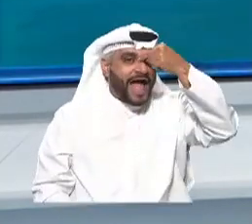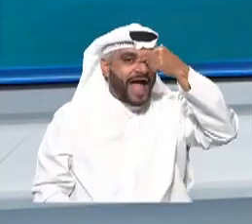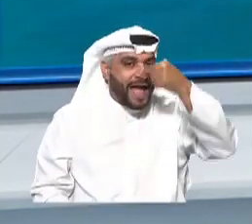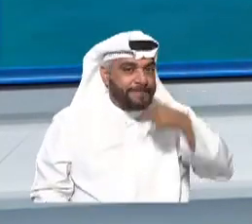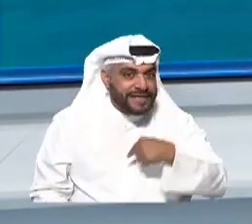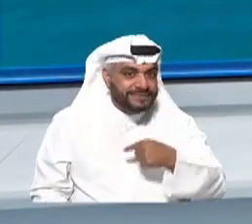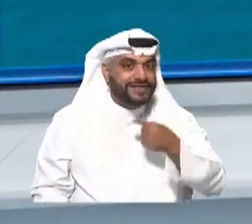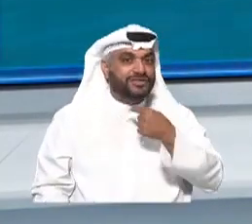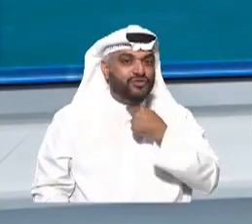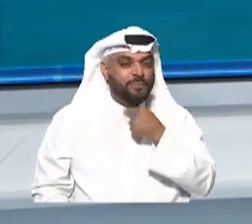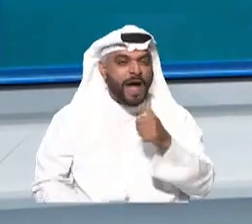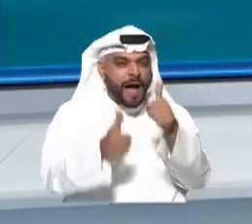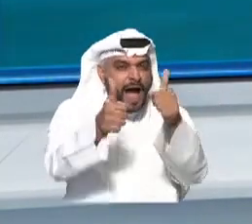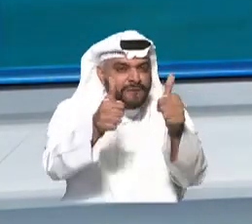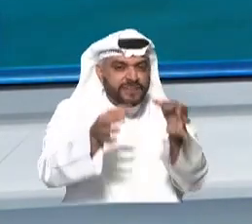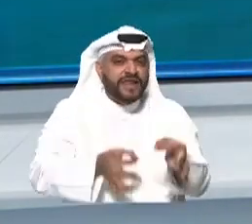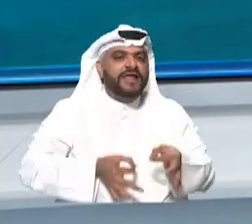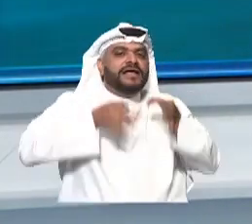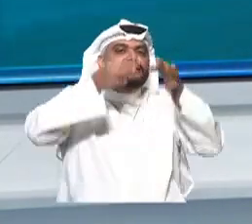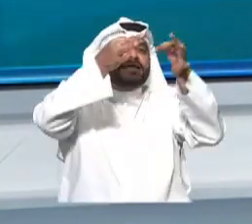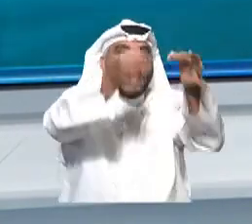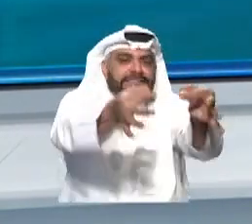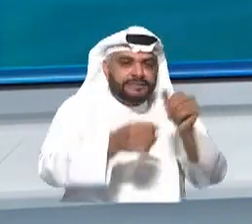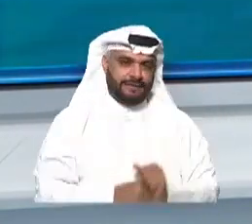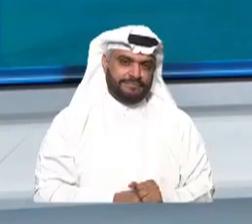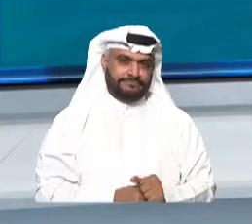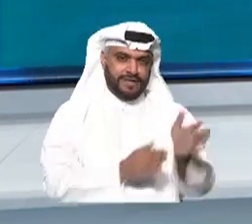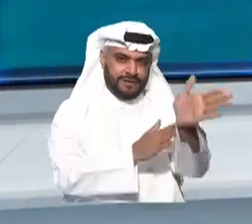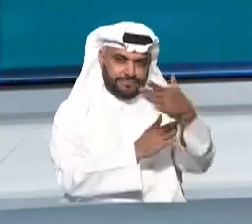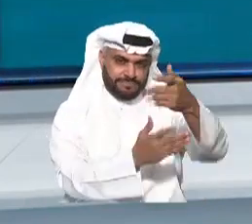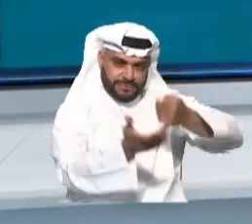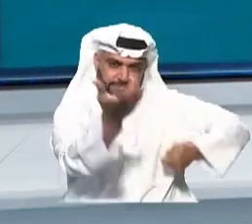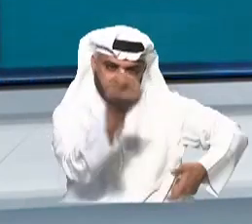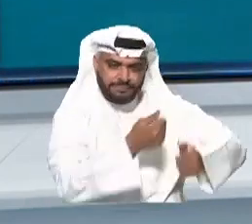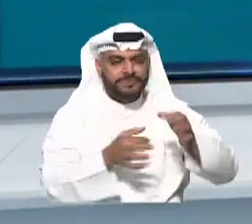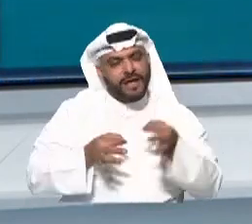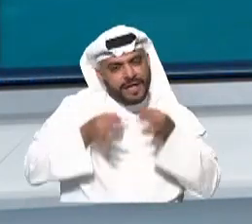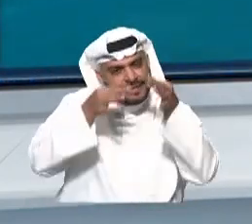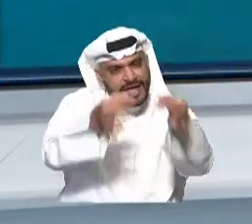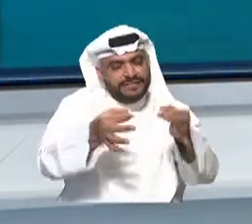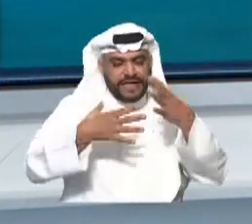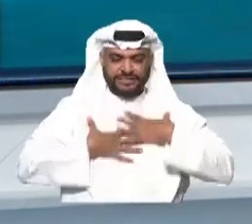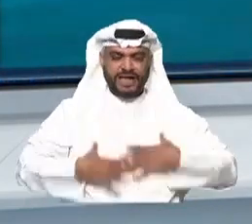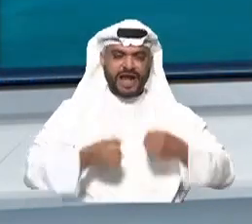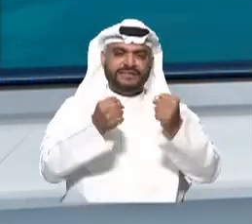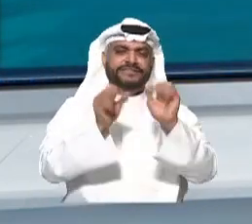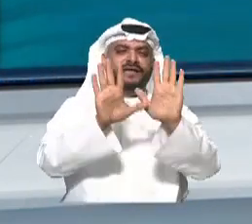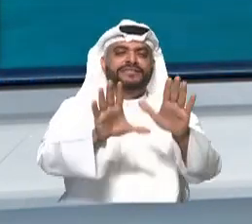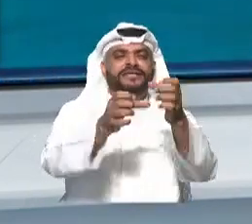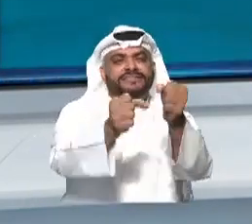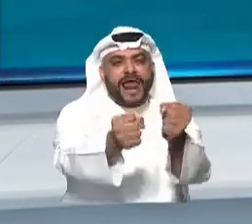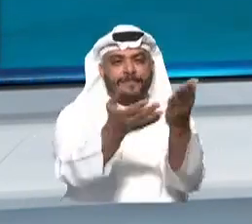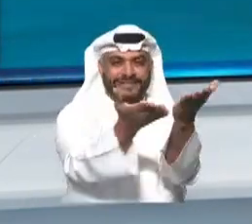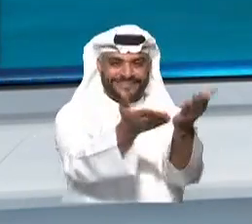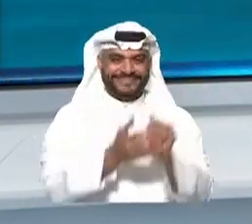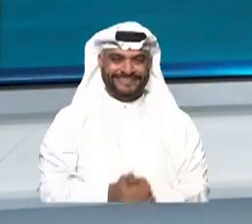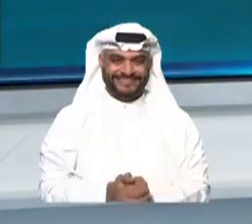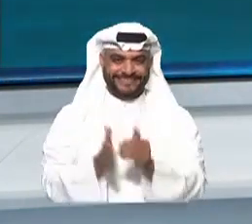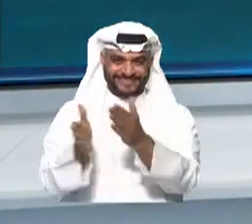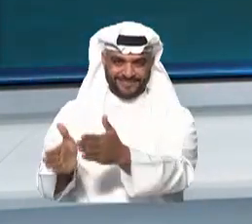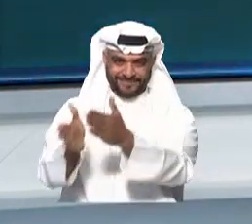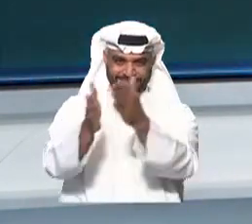من 2 إلى 6 قدم. الأجواء البحرية غير مناسبة لممارسة أي نشاط بحري باكر